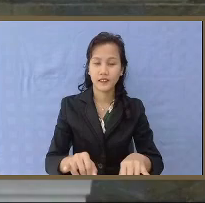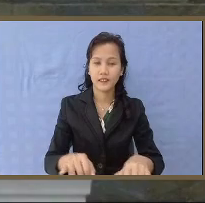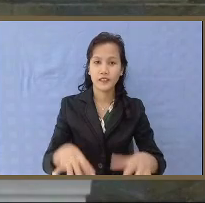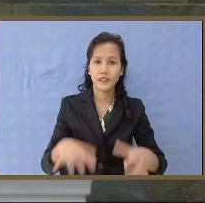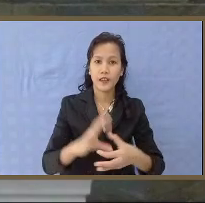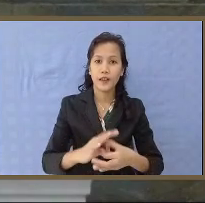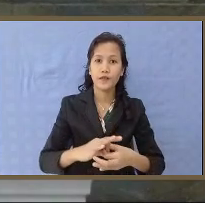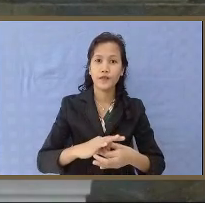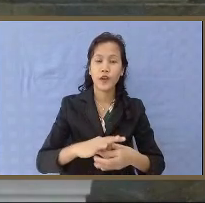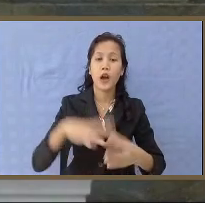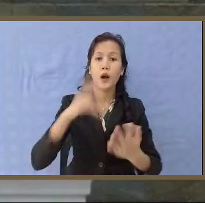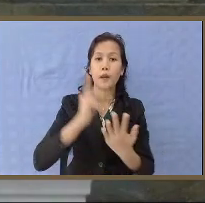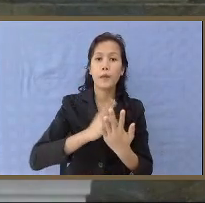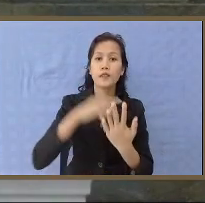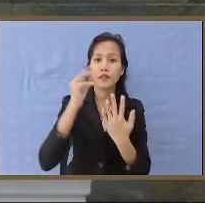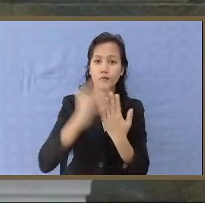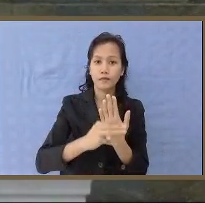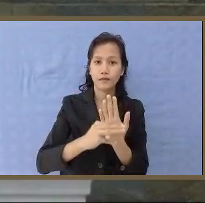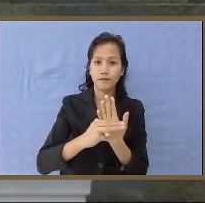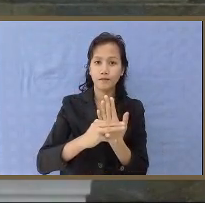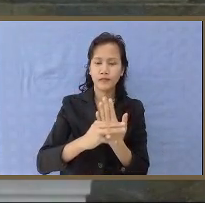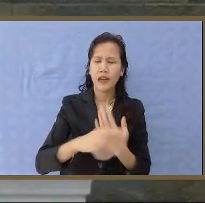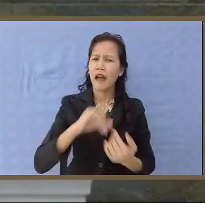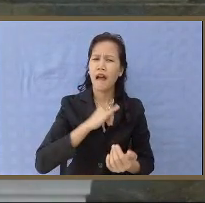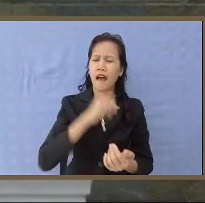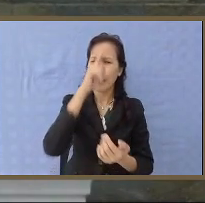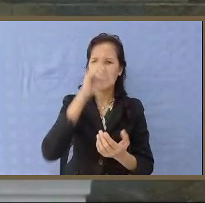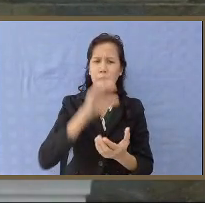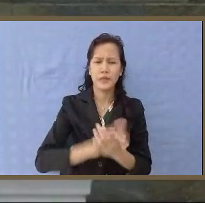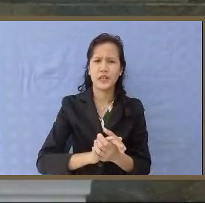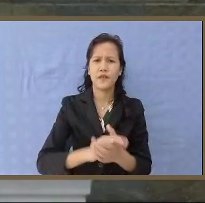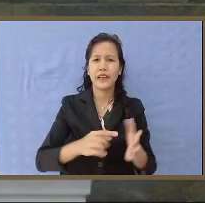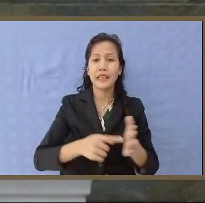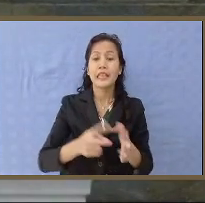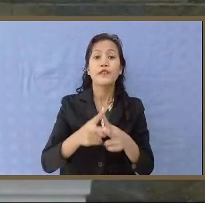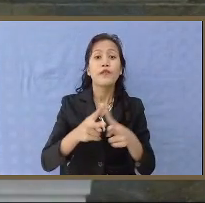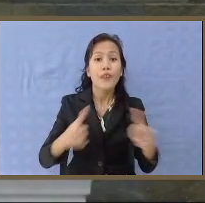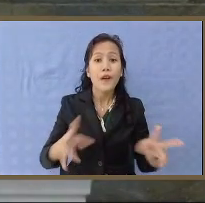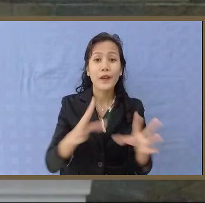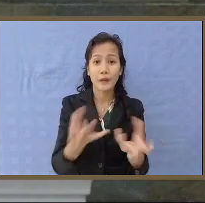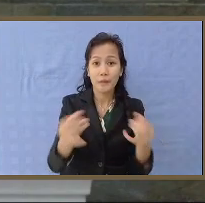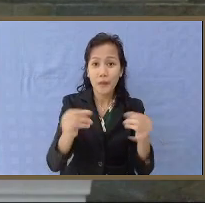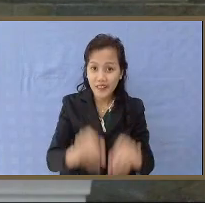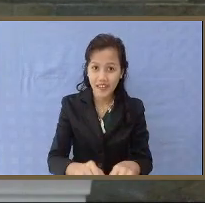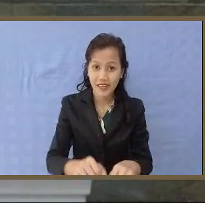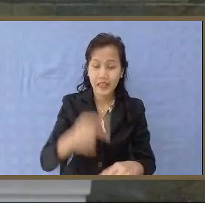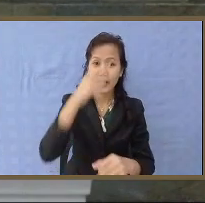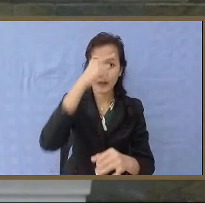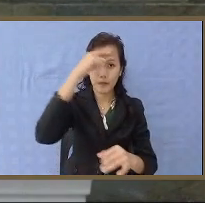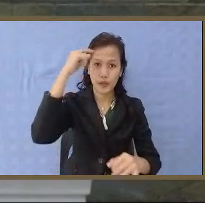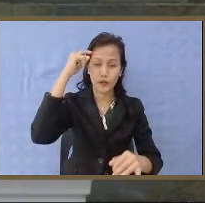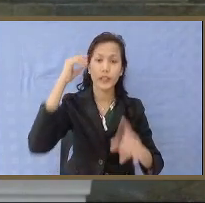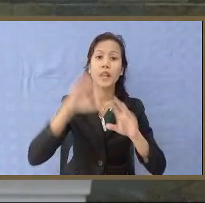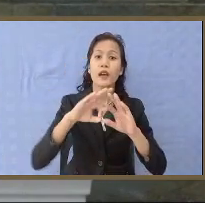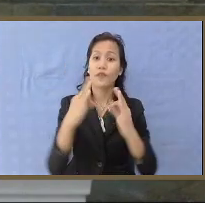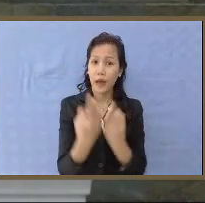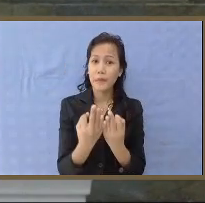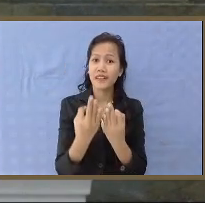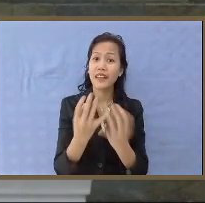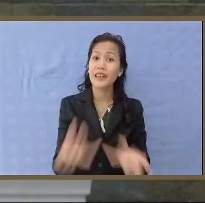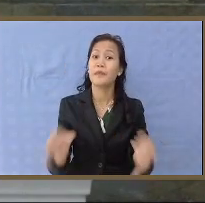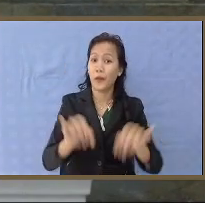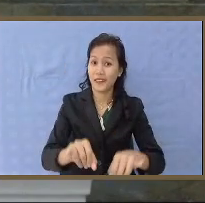ng programa pong ito. Now, I believe this is very important because family is important. Are you listening